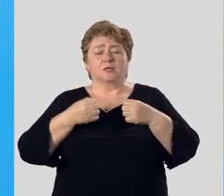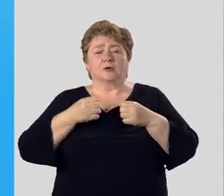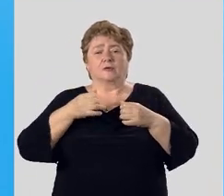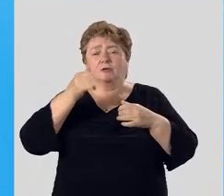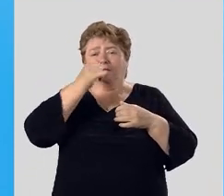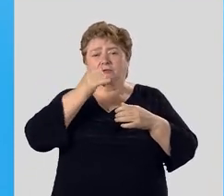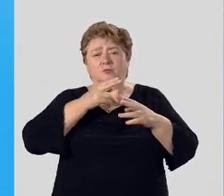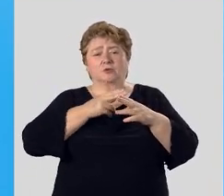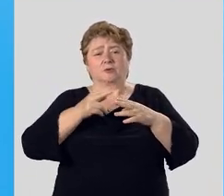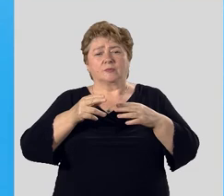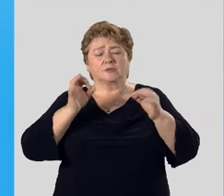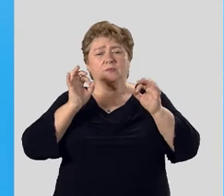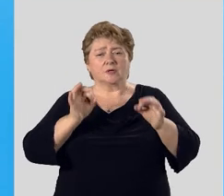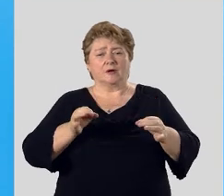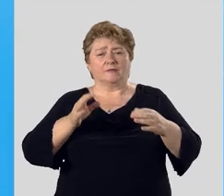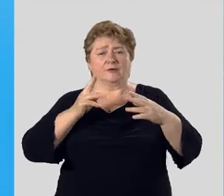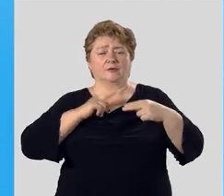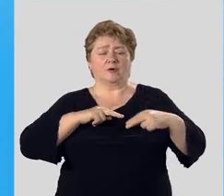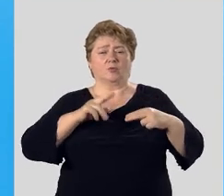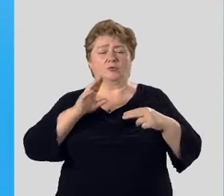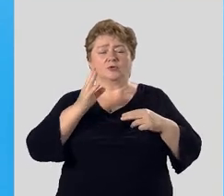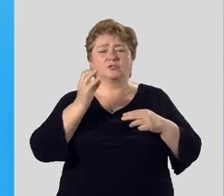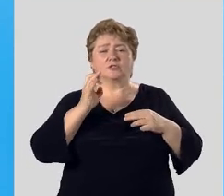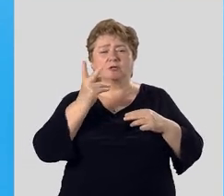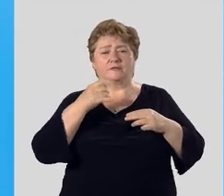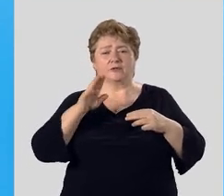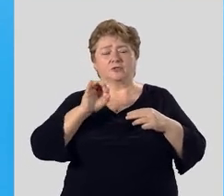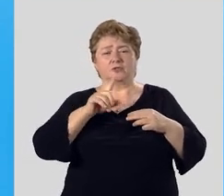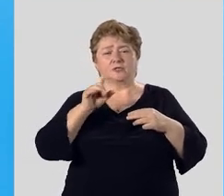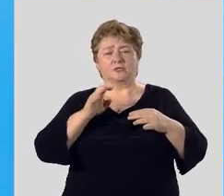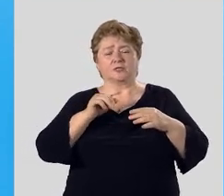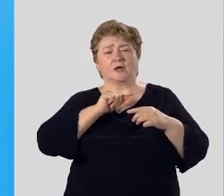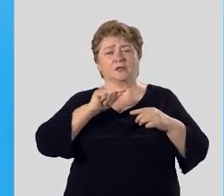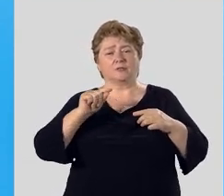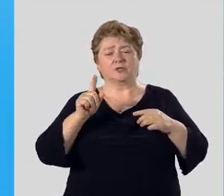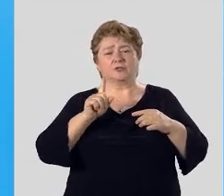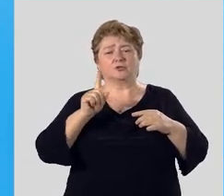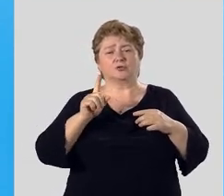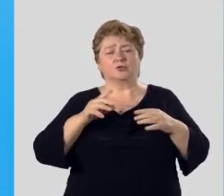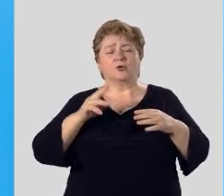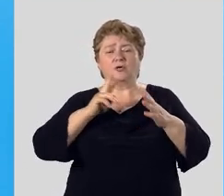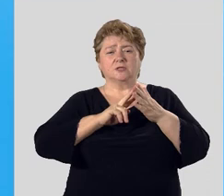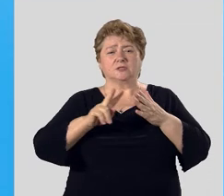невозможно без правильного функционирования щитовидной железы. Отмечено, что в